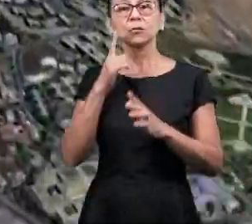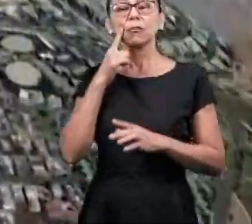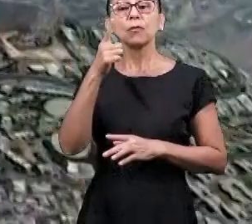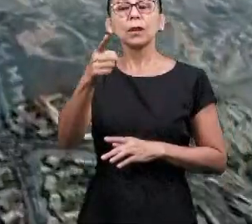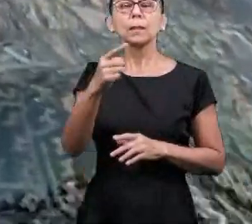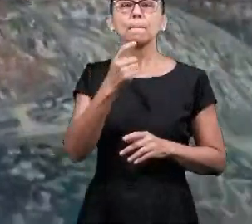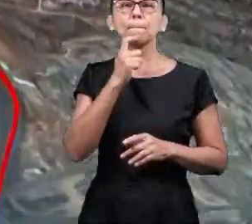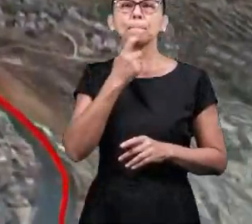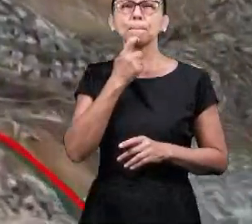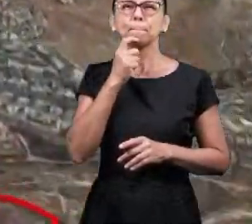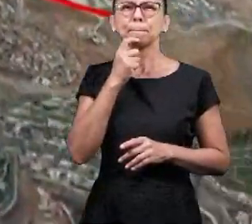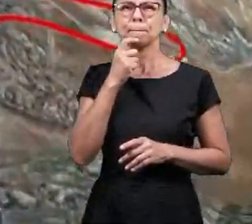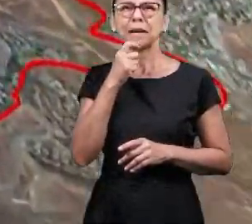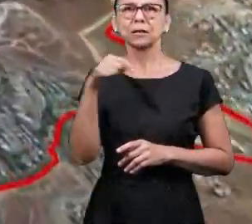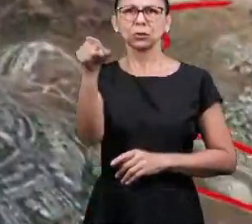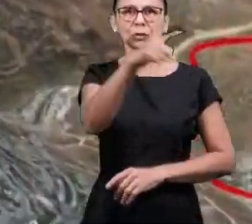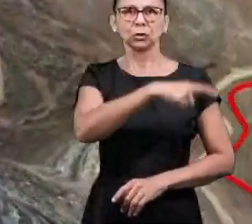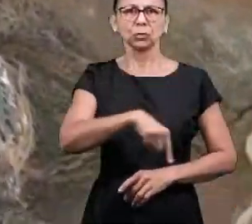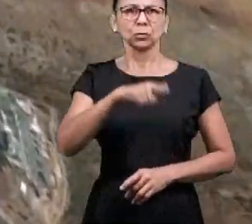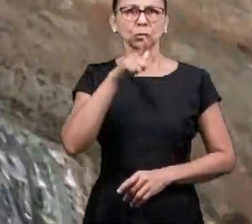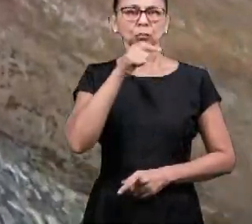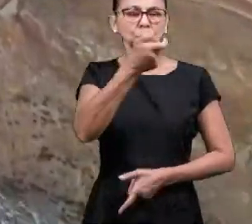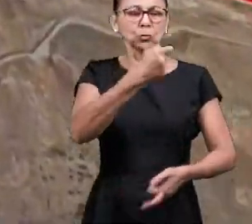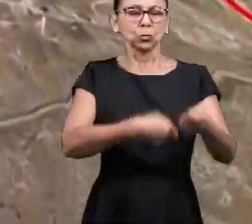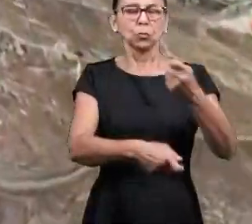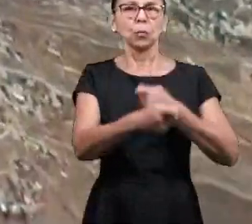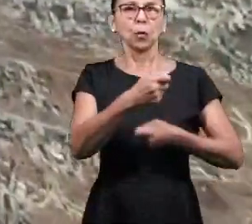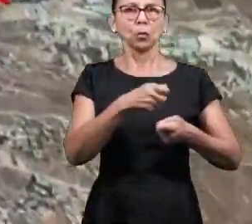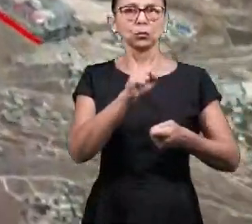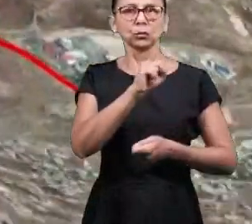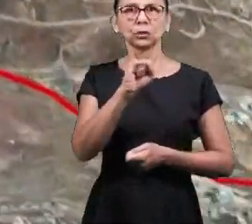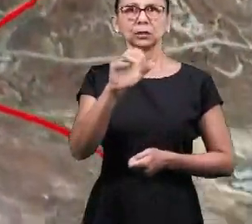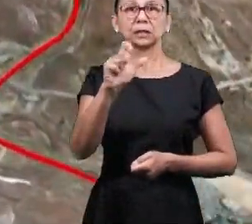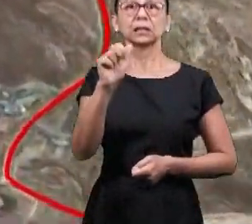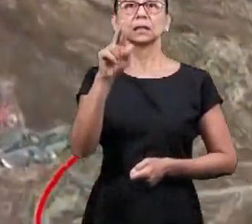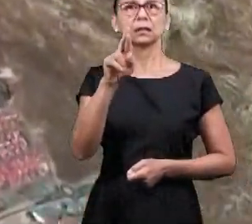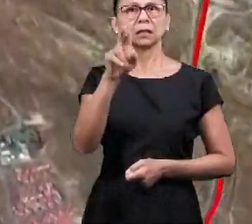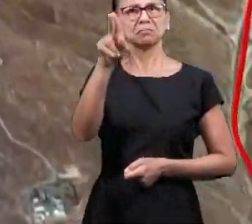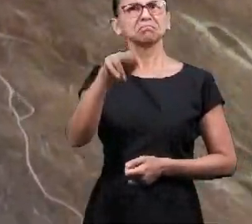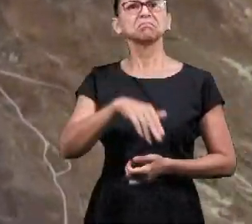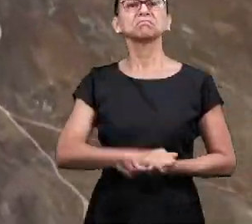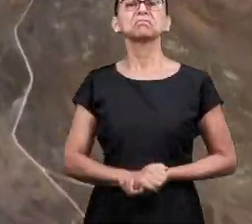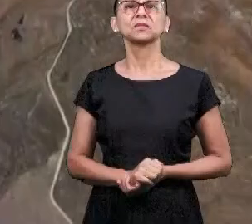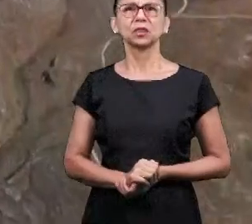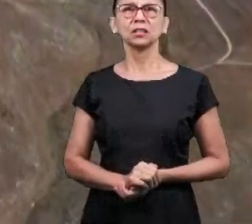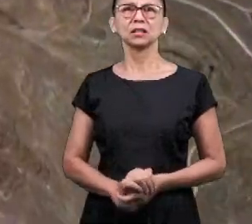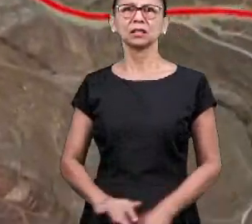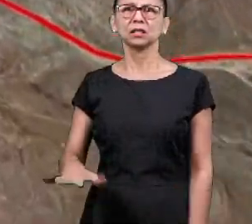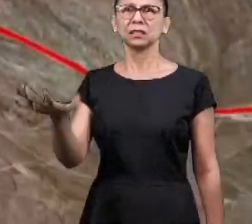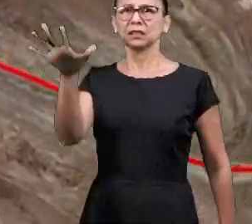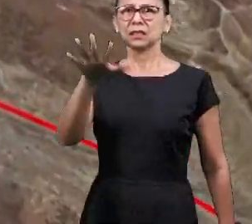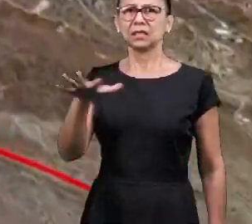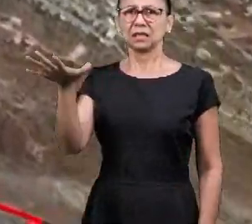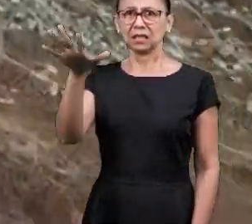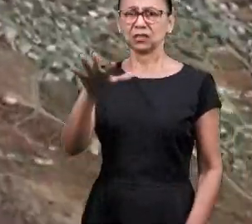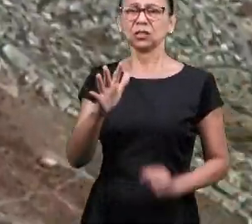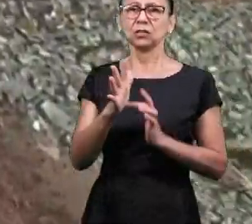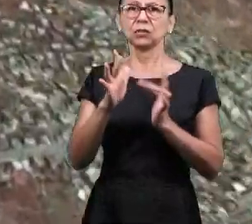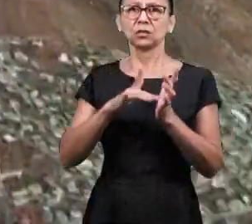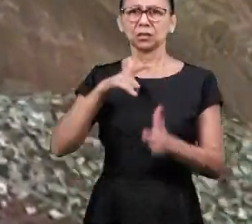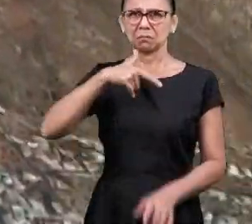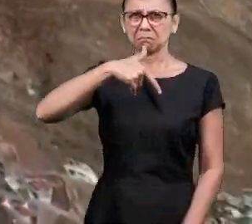où possiblement le Seigneur Jésus a fait ce parcours quand il a choisi d'aller en Galilée en passant par la